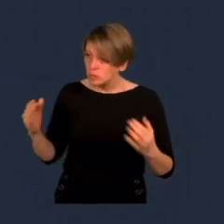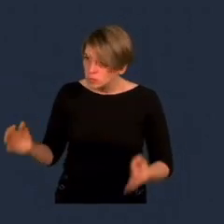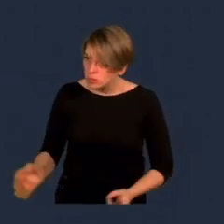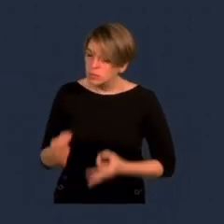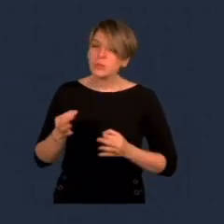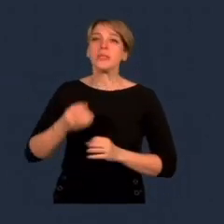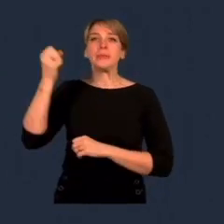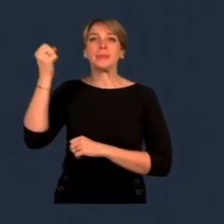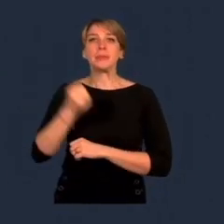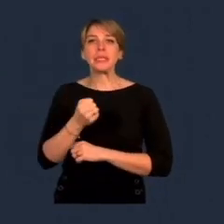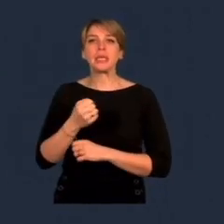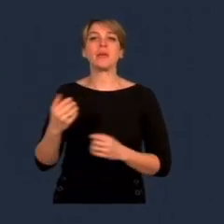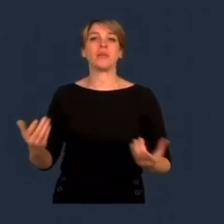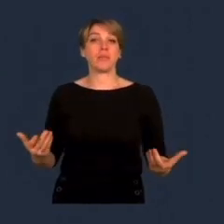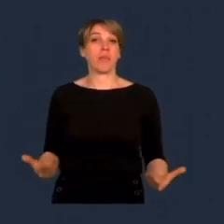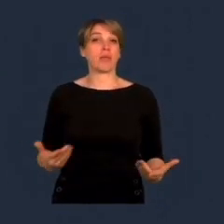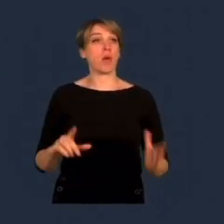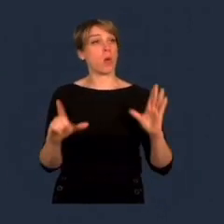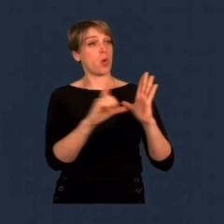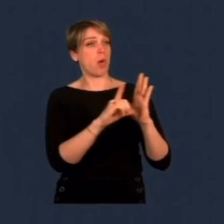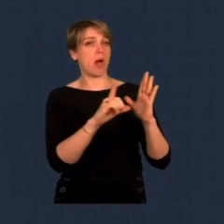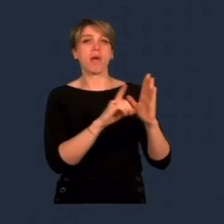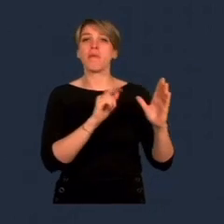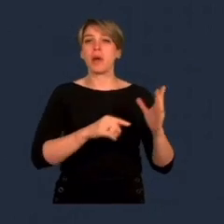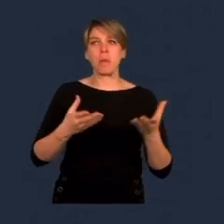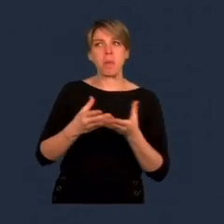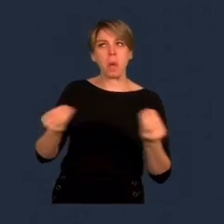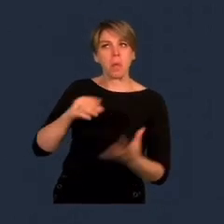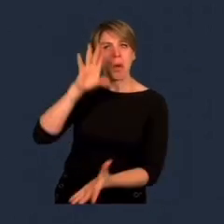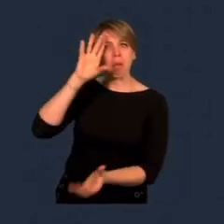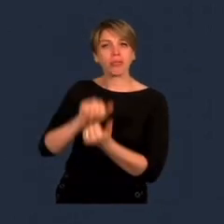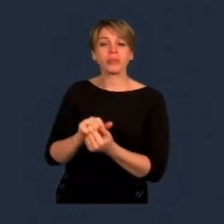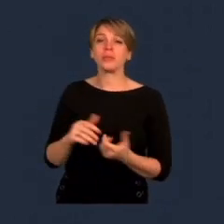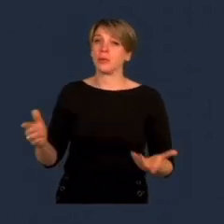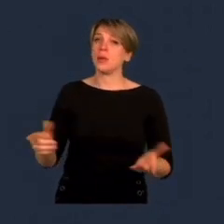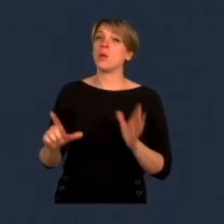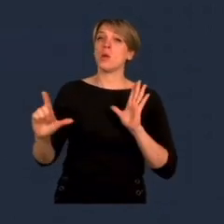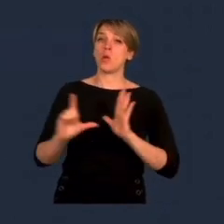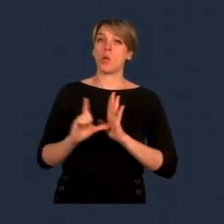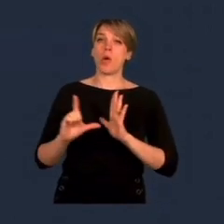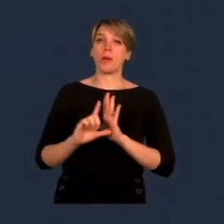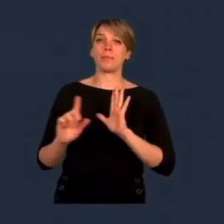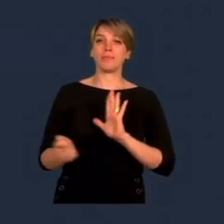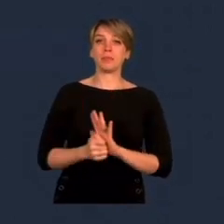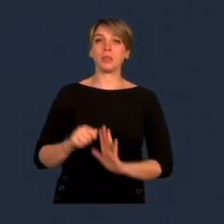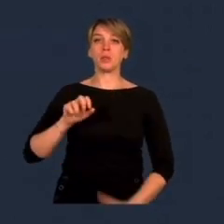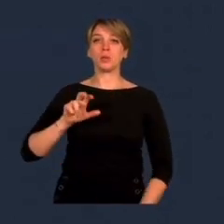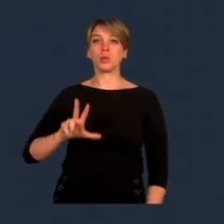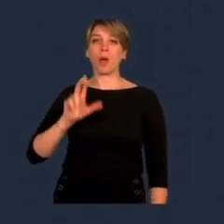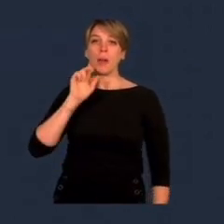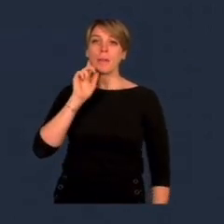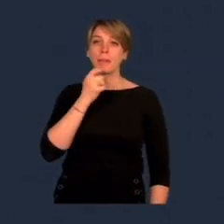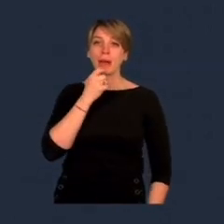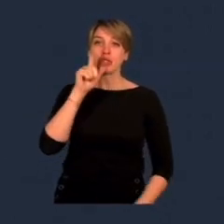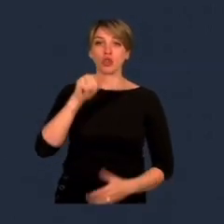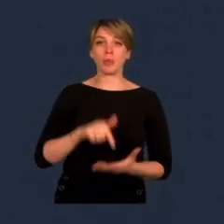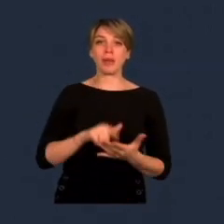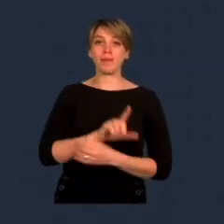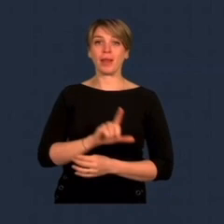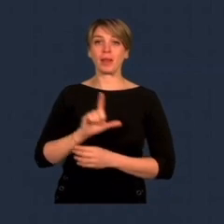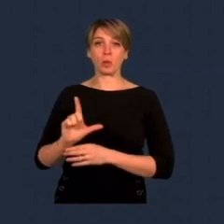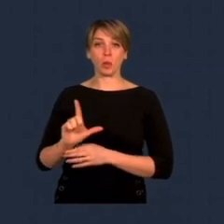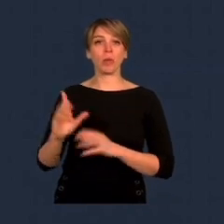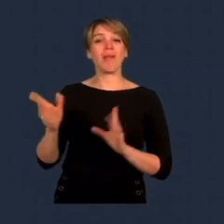une loi qui est très méconnue, donc je suis contente de pouvoir en parler ici. Donc la loi du 3 mars 2022 punit